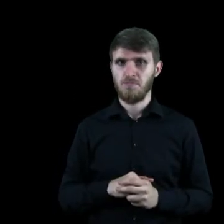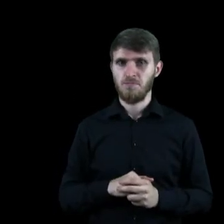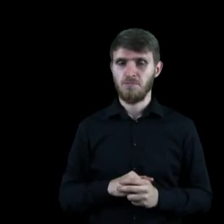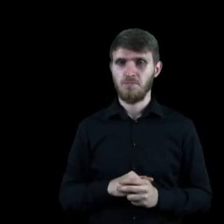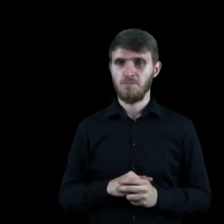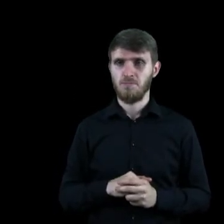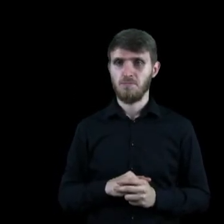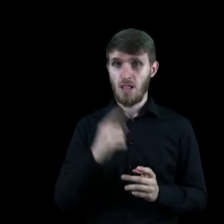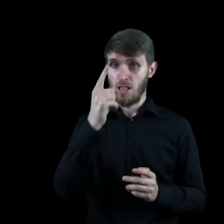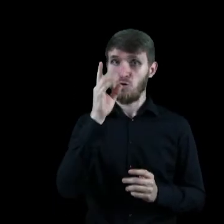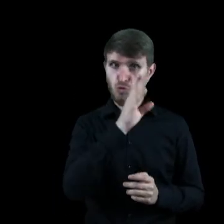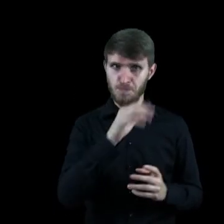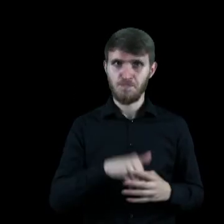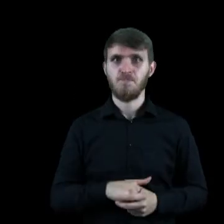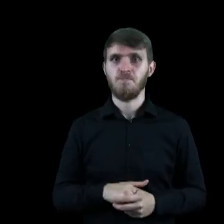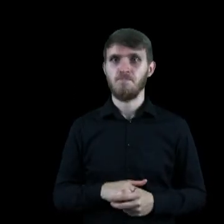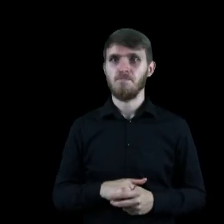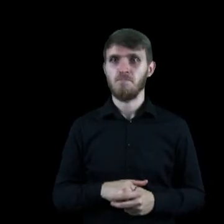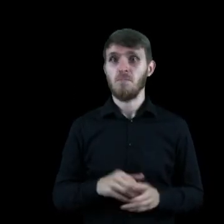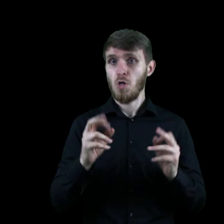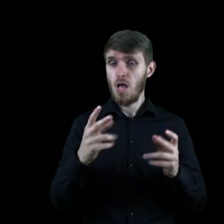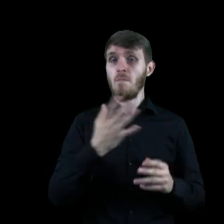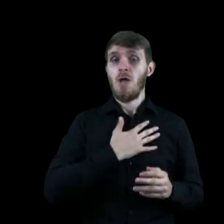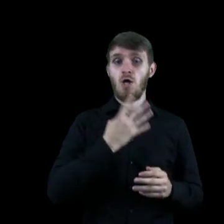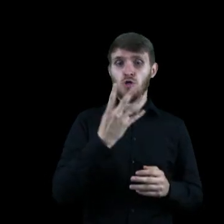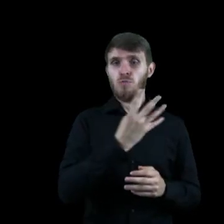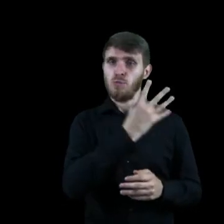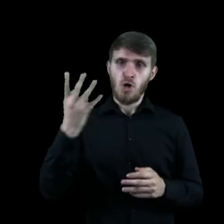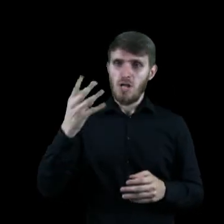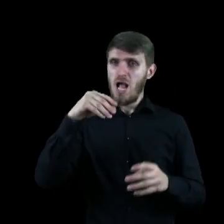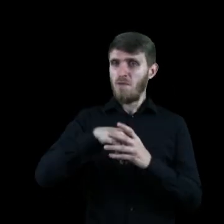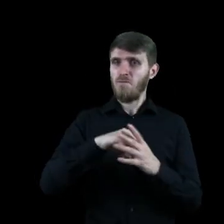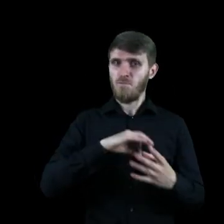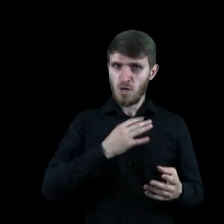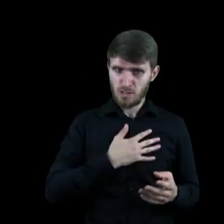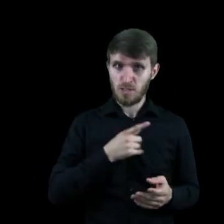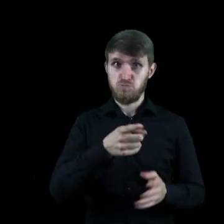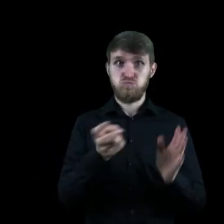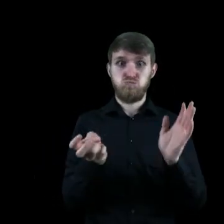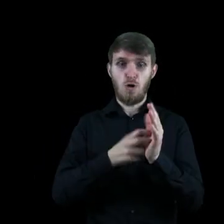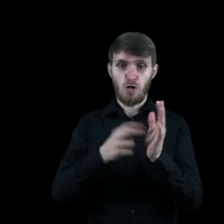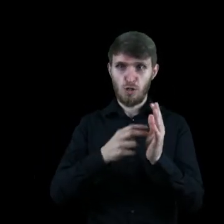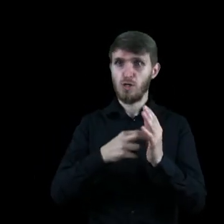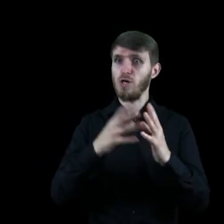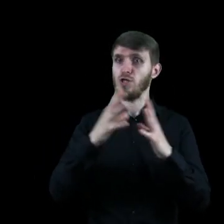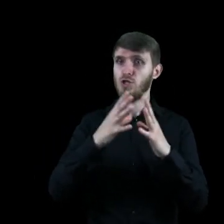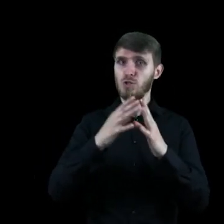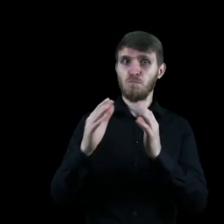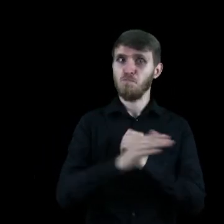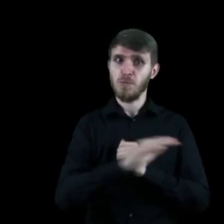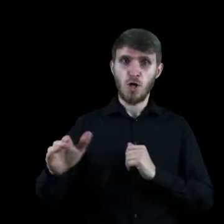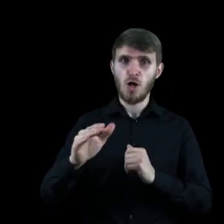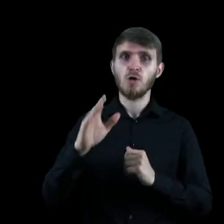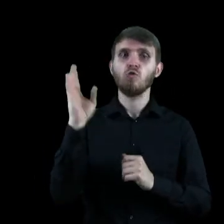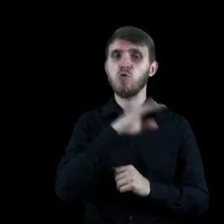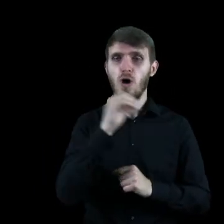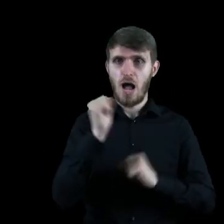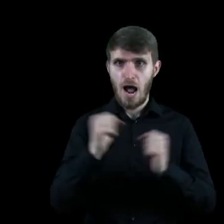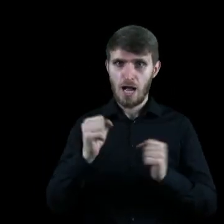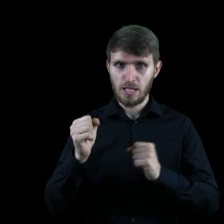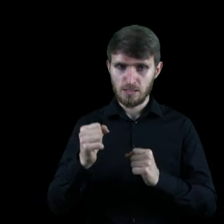w wysokości 40 groszy. Tak, czy inaczej mówiąc, jeżeli sobie podzielimy 4